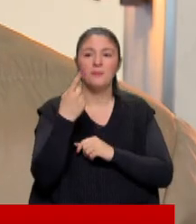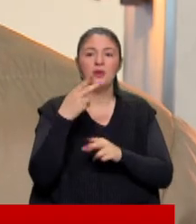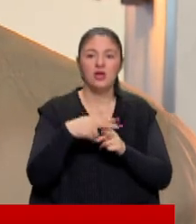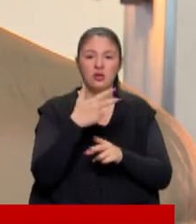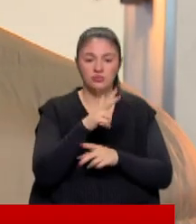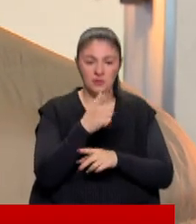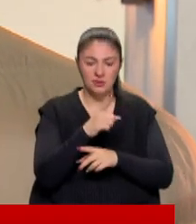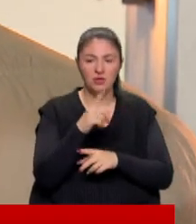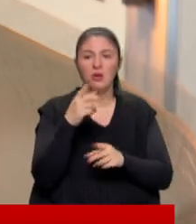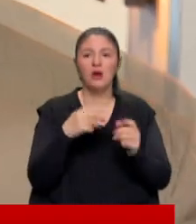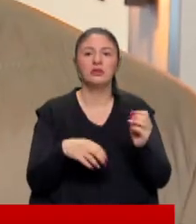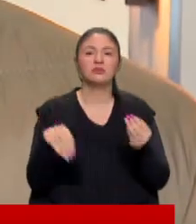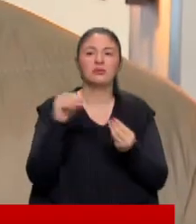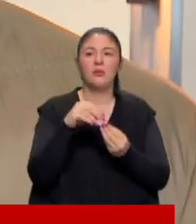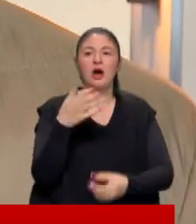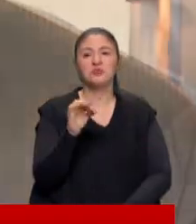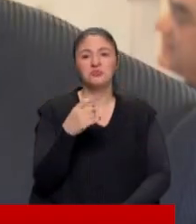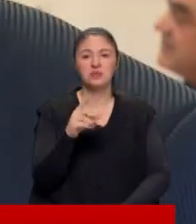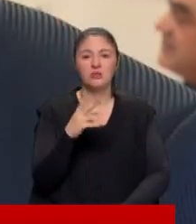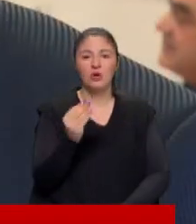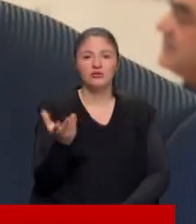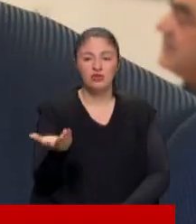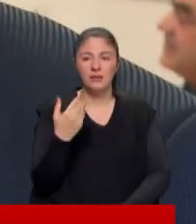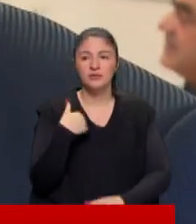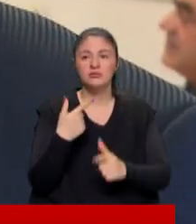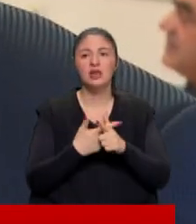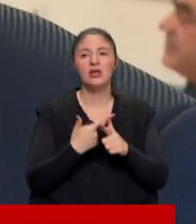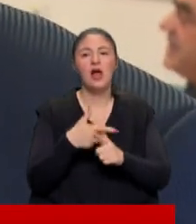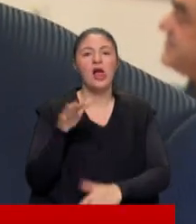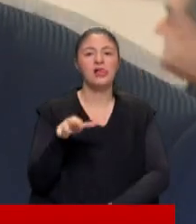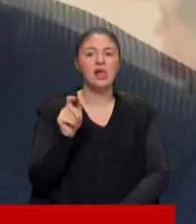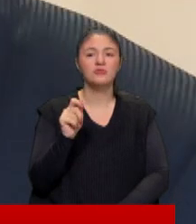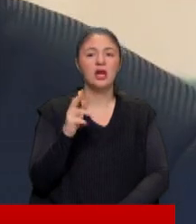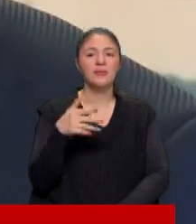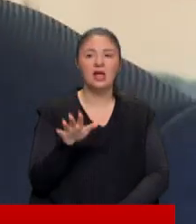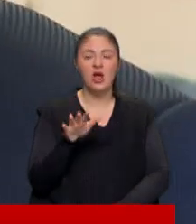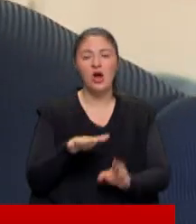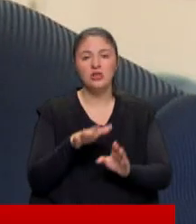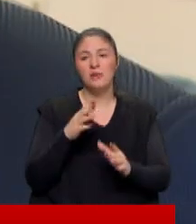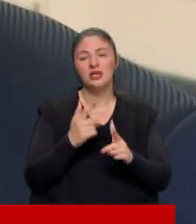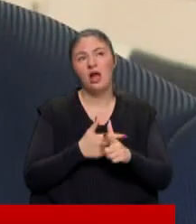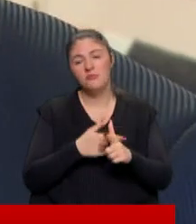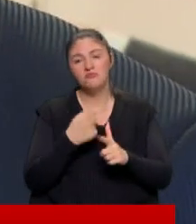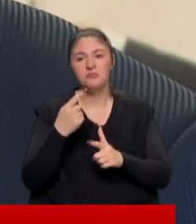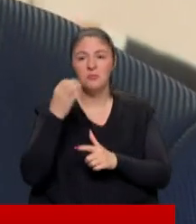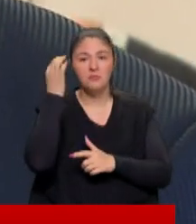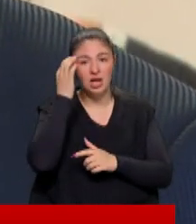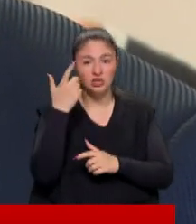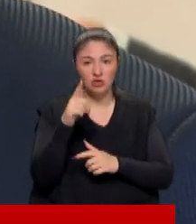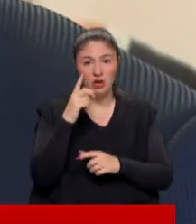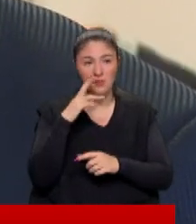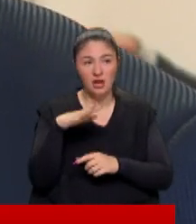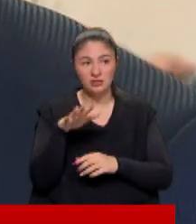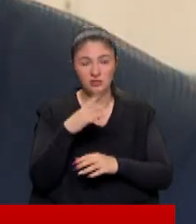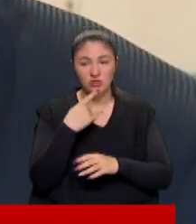bin civara denk geliyor. Nasıl ödeyeceğiz bunu? Kiralarımız küçümsenecek bir kira değil. Ortalama kiralar Bakırköy'ü baz